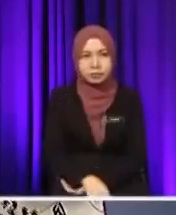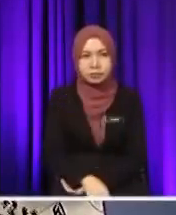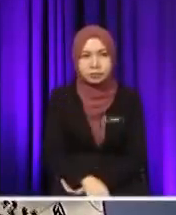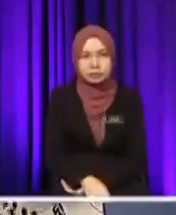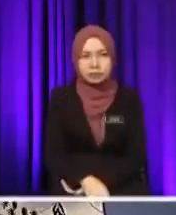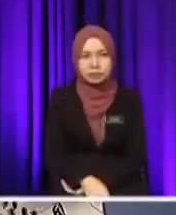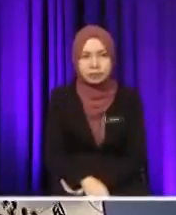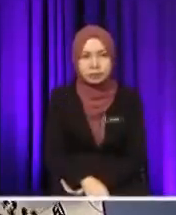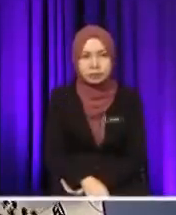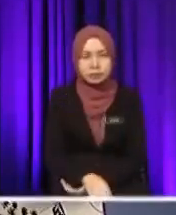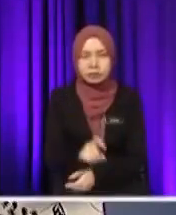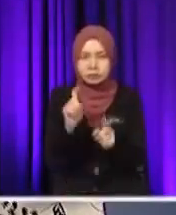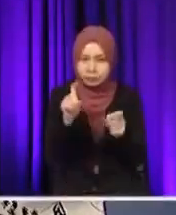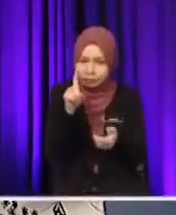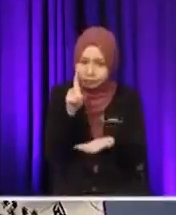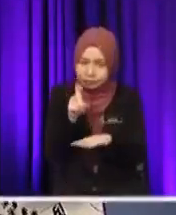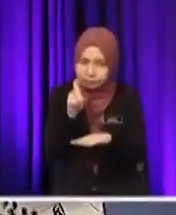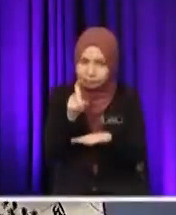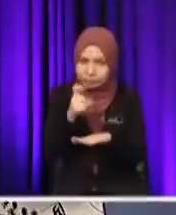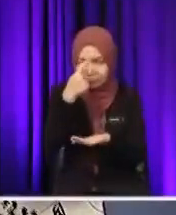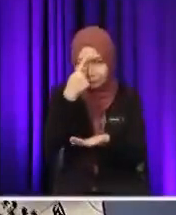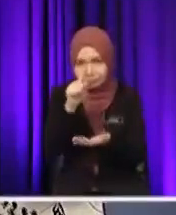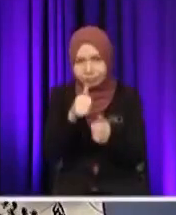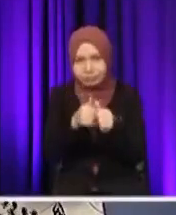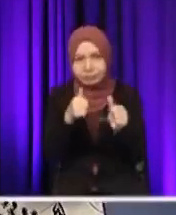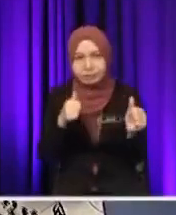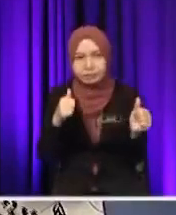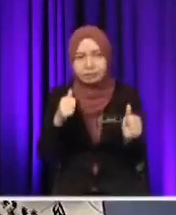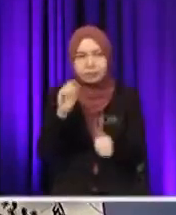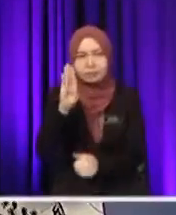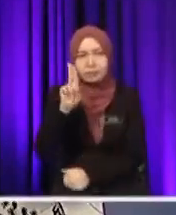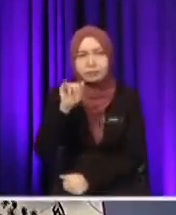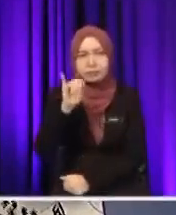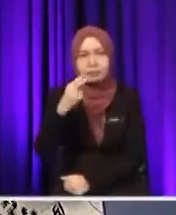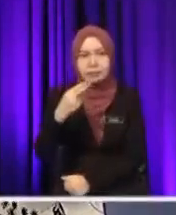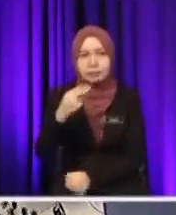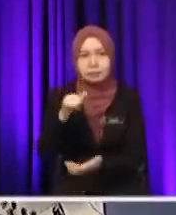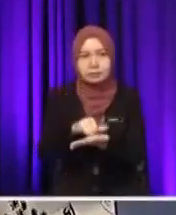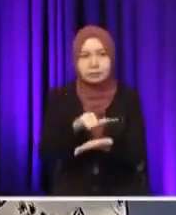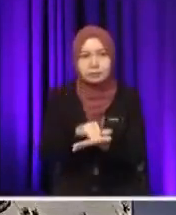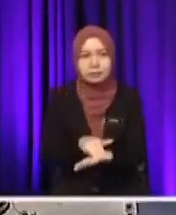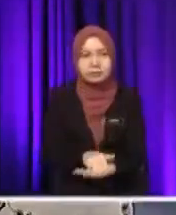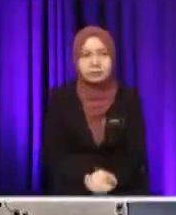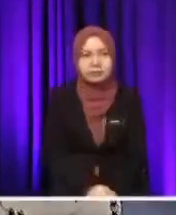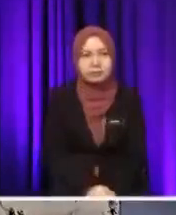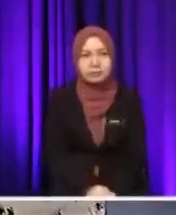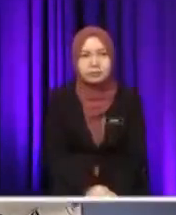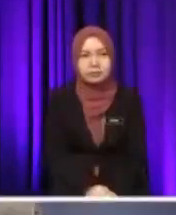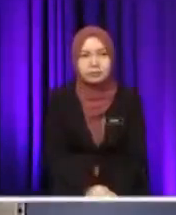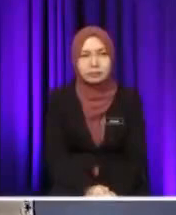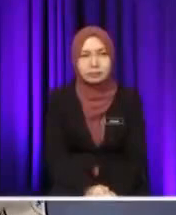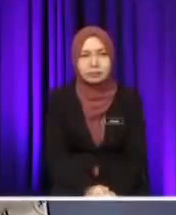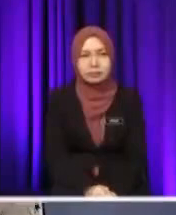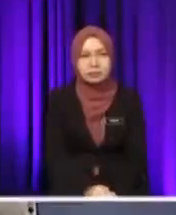spray. Dan buih tu akan hilang. Nampak ada buih kat sini. Okay, kalau Abang pun tak ada, memang buih lah, bang. Yang ni ada buih kan? Tak